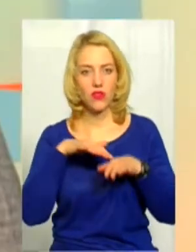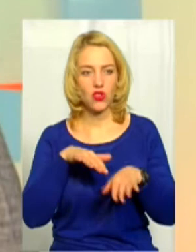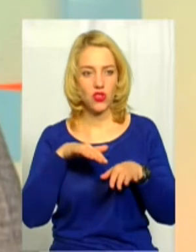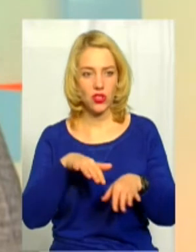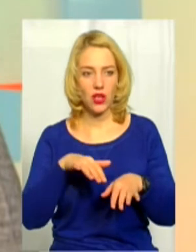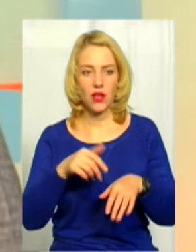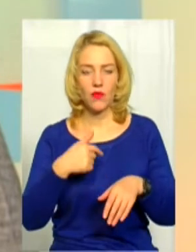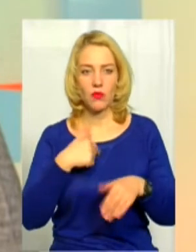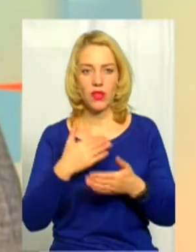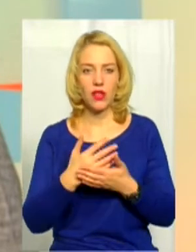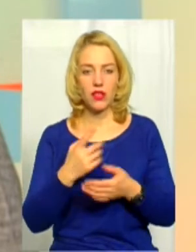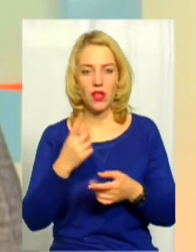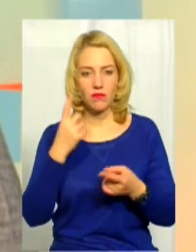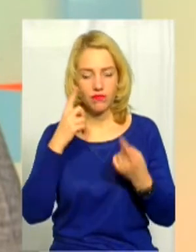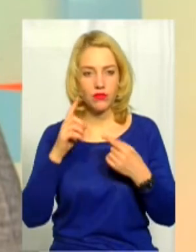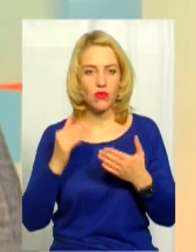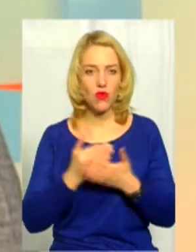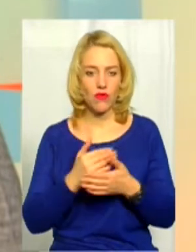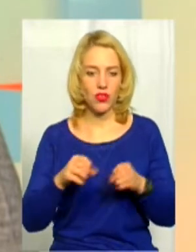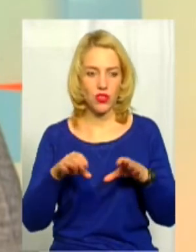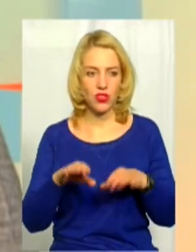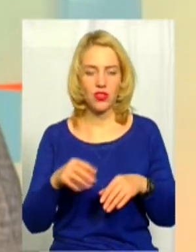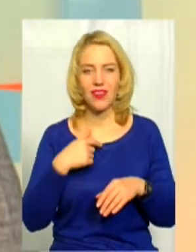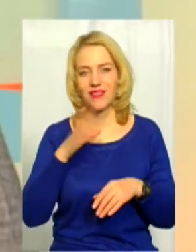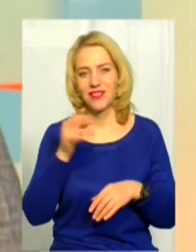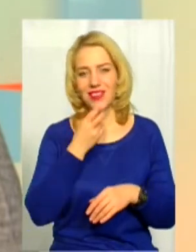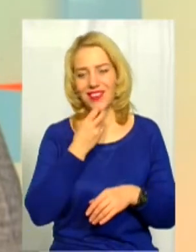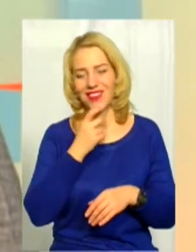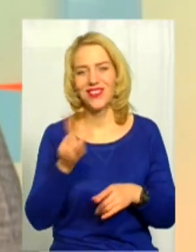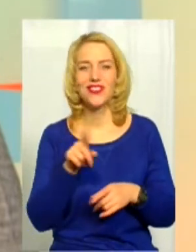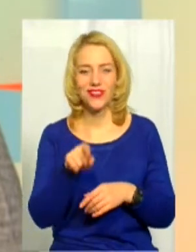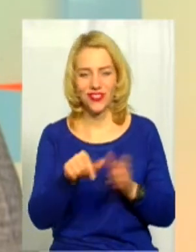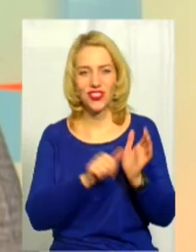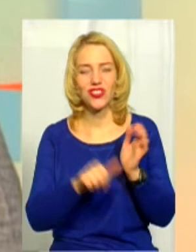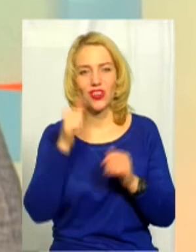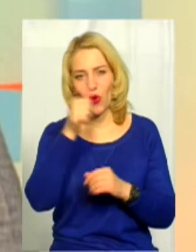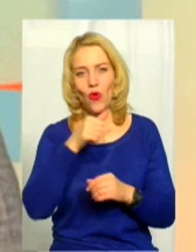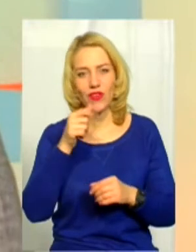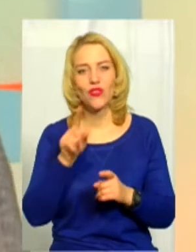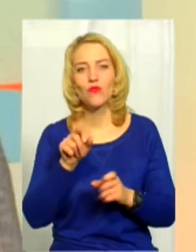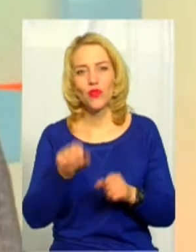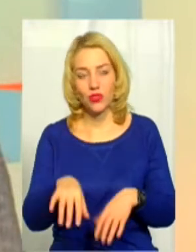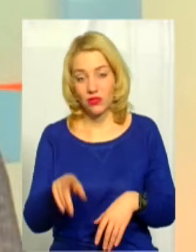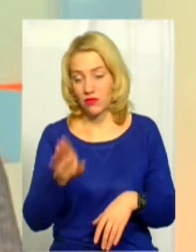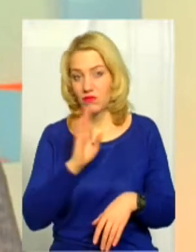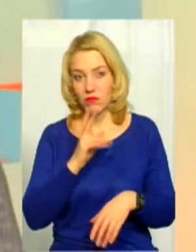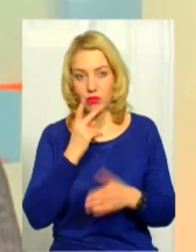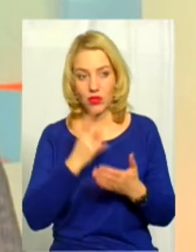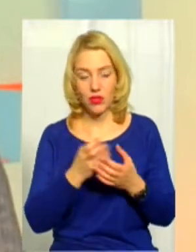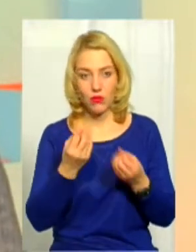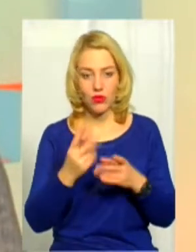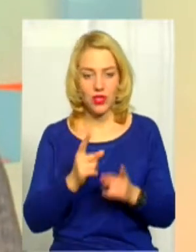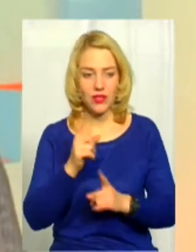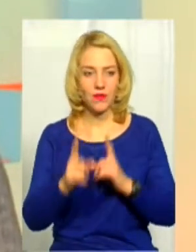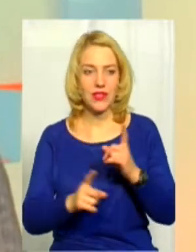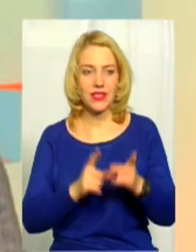І вона каже, у мене є інноваторське рішення. Спочатку всі посміялися, яке інноваторське рішення, що ти там вже в 60 років. Вона показала дуже просту зміну